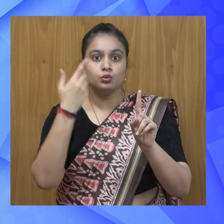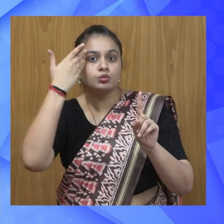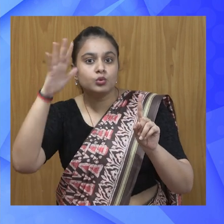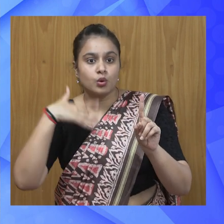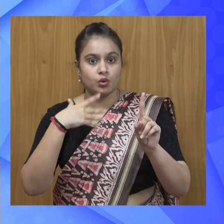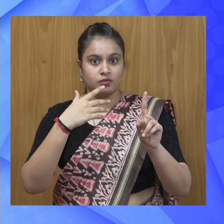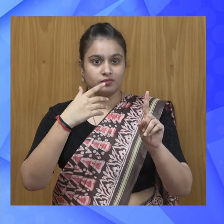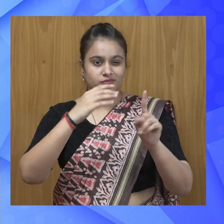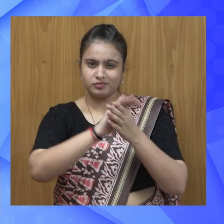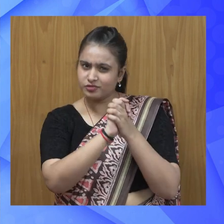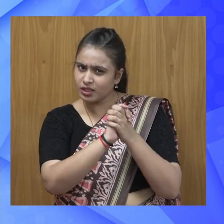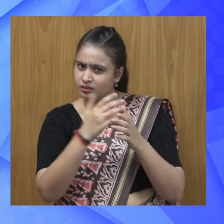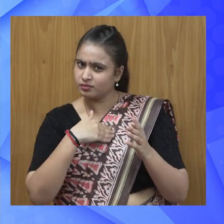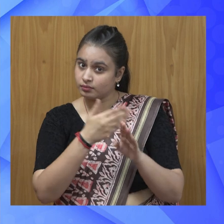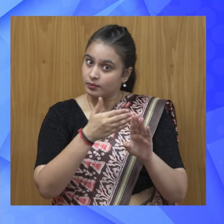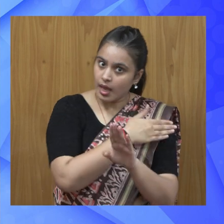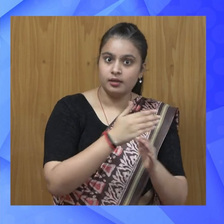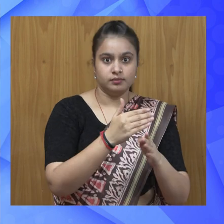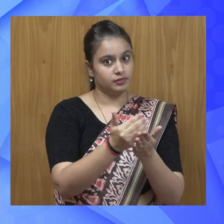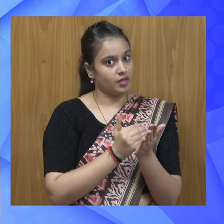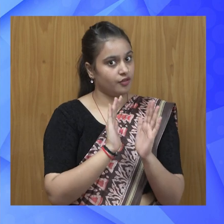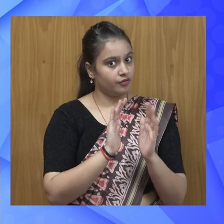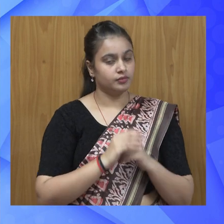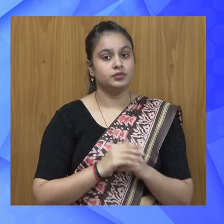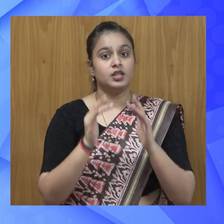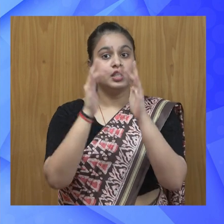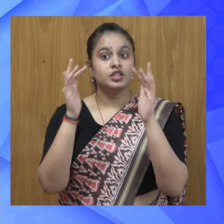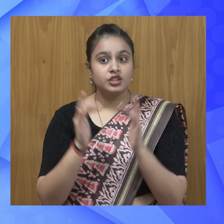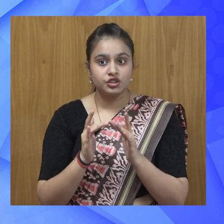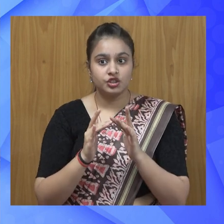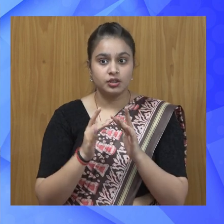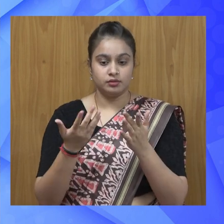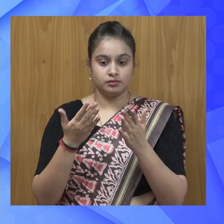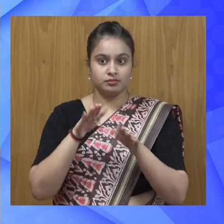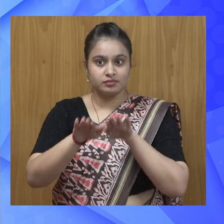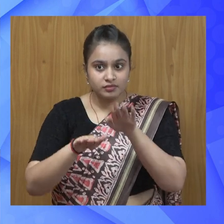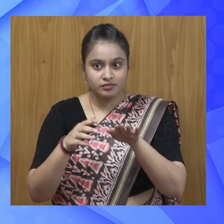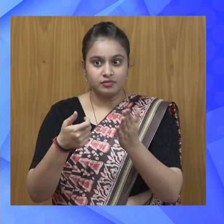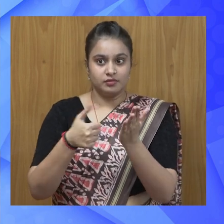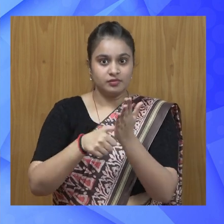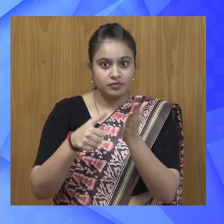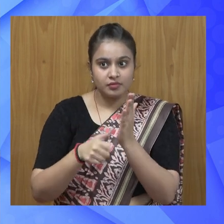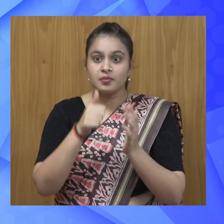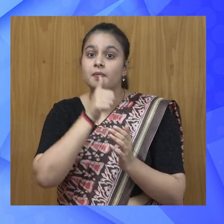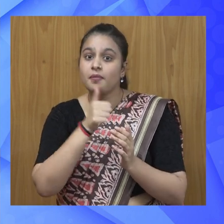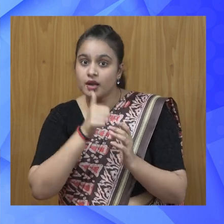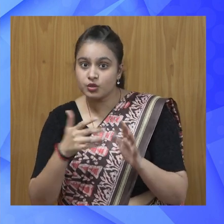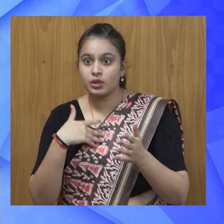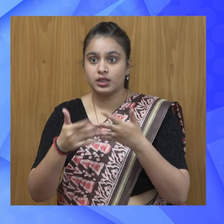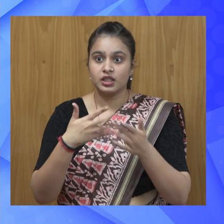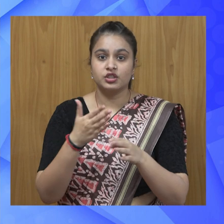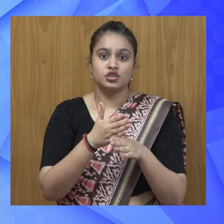स्वीकार करने से पहले सतर्क रहे. डिजिटल फुटप्रिंट को मिटाना मुश्किल है, कुछ भी इंटरनेट पर शेयर करने से